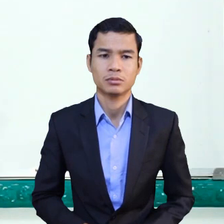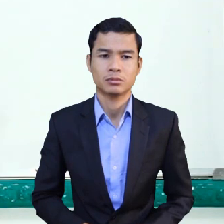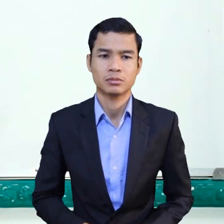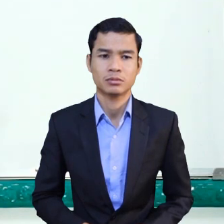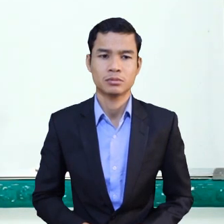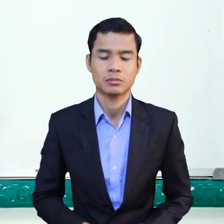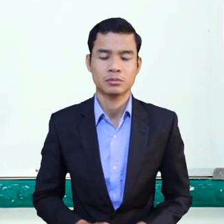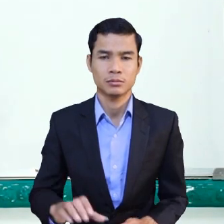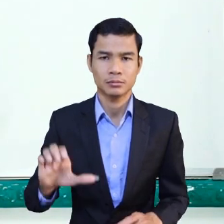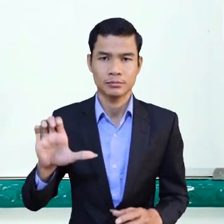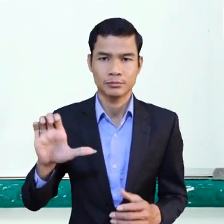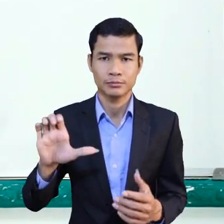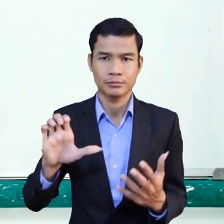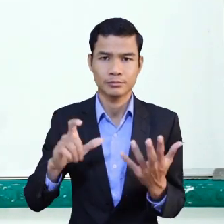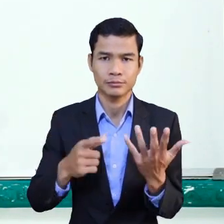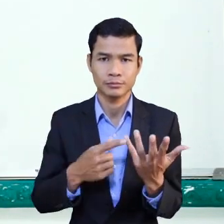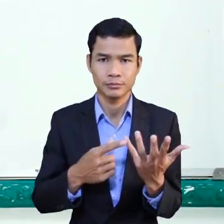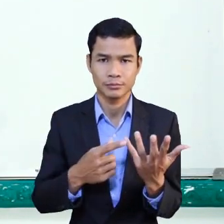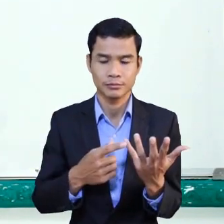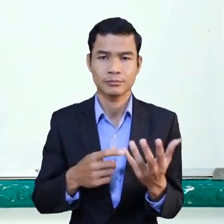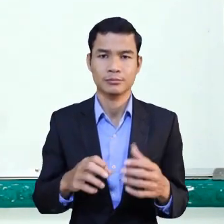ចាឆេ